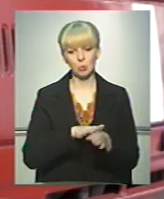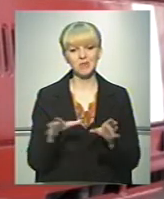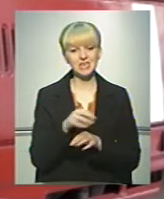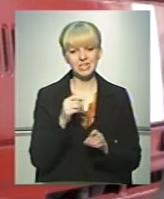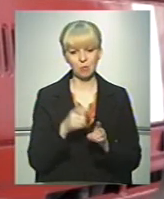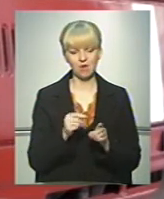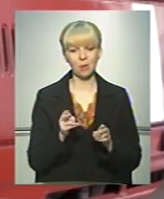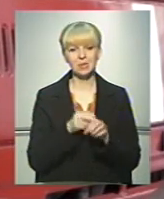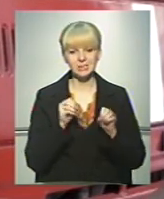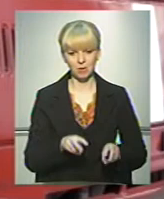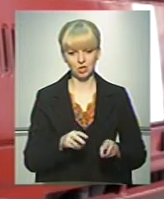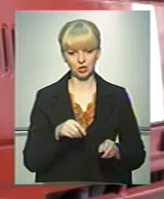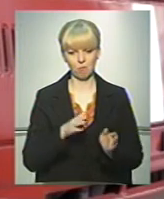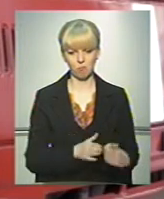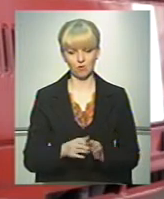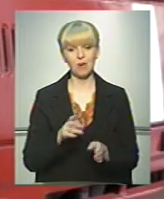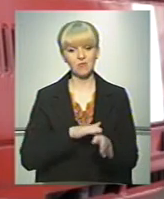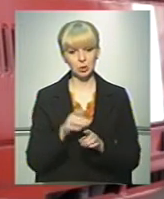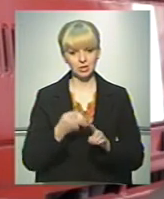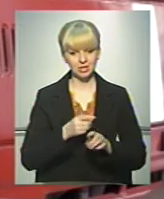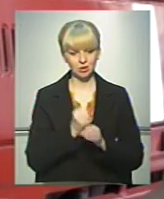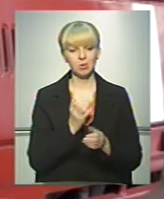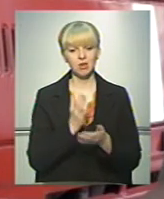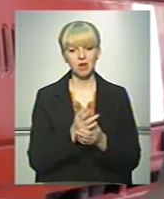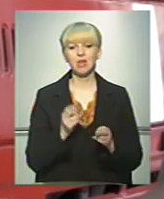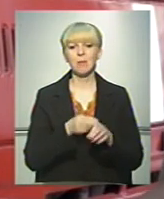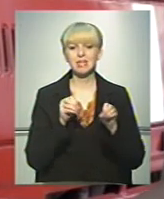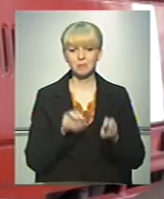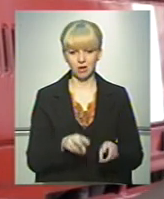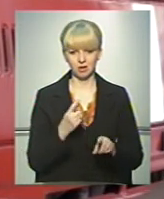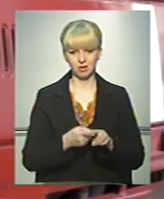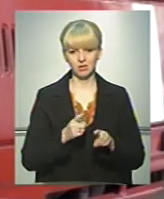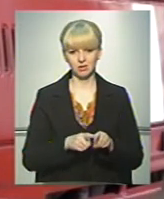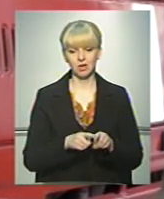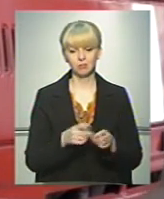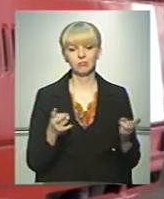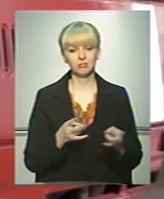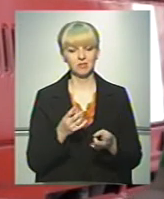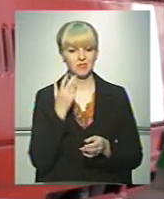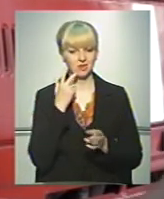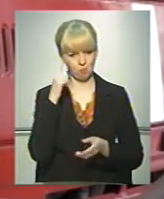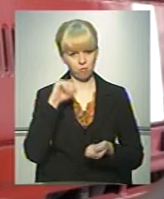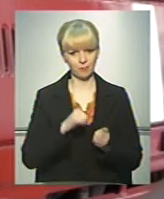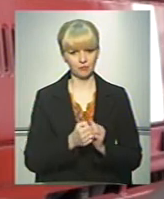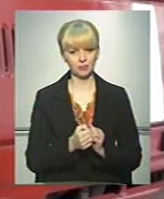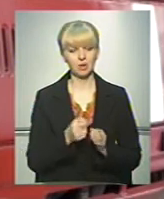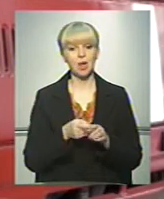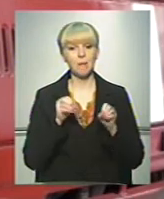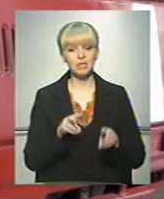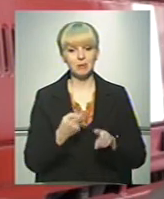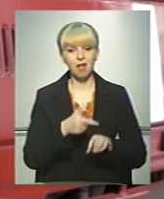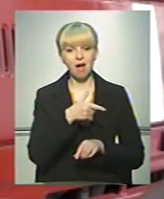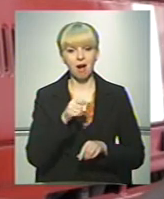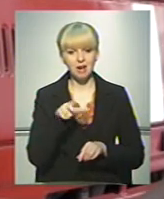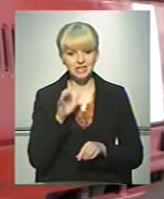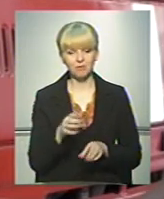правил безпечної поведінки при виконанні цих робіт, тому що є певна небезпека, і це про це потрібно завжди пам'ятати. Чим небезпека таких газів?